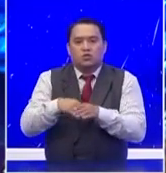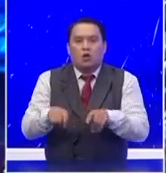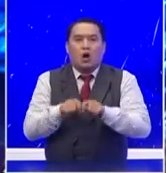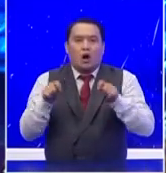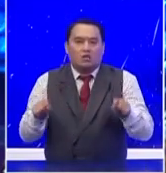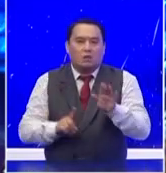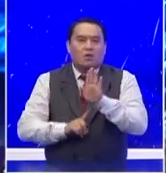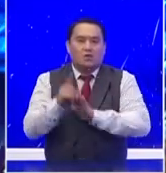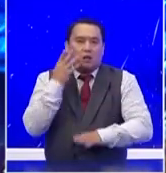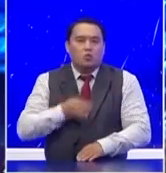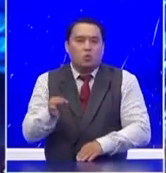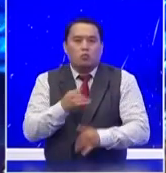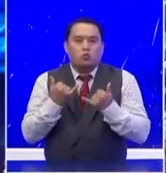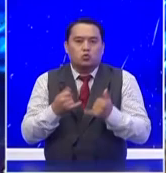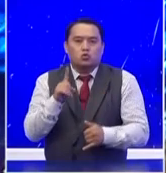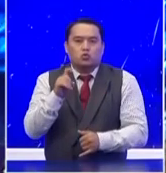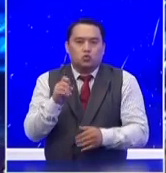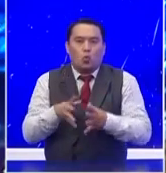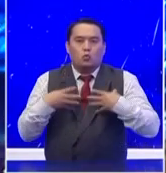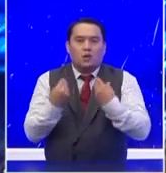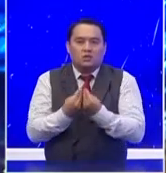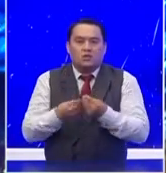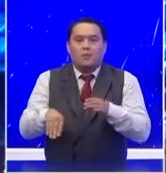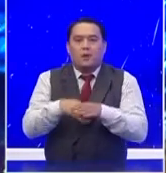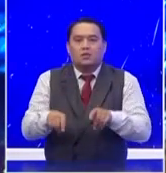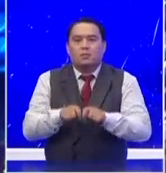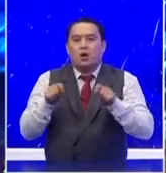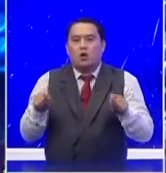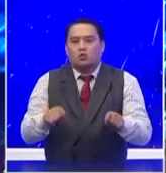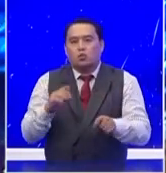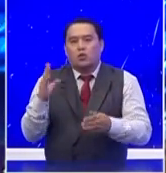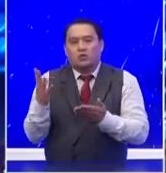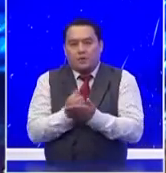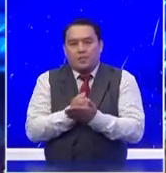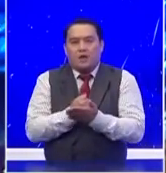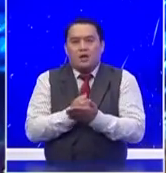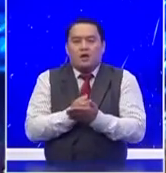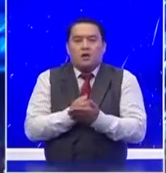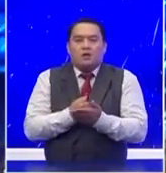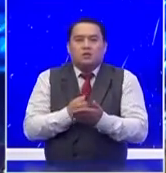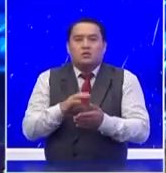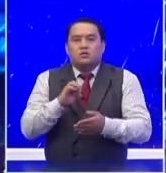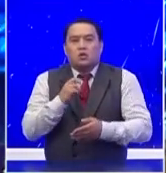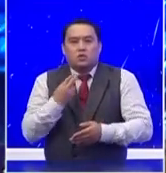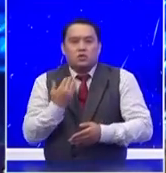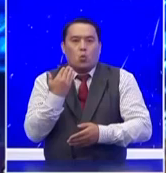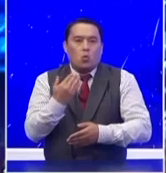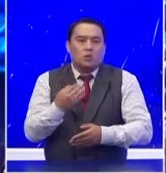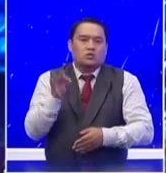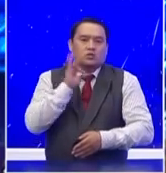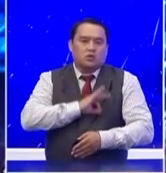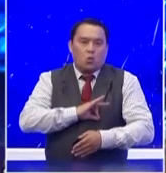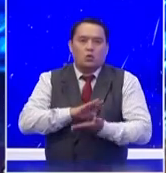аша бастады. Алматы облысында бүгінге дейін 100 отбасы депозит ашып үлгеріпті. Қатарында кеңес әулеті де бар. Олар тиімді